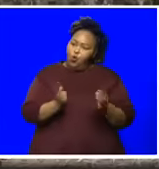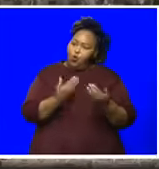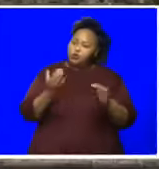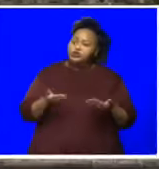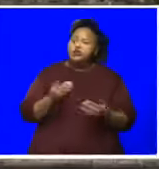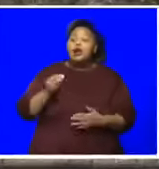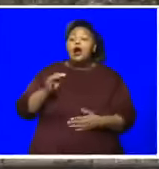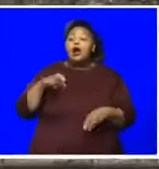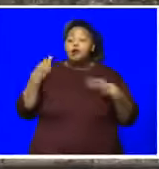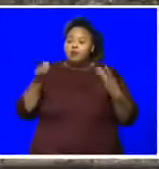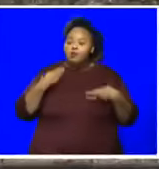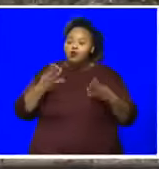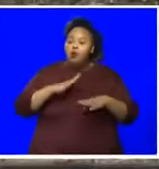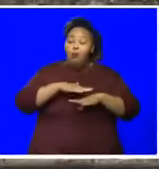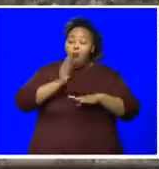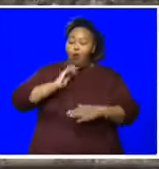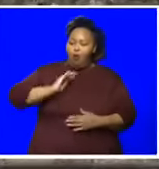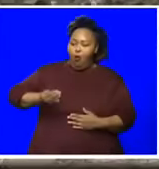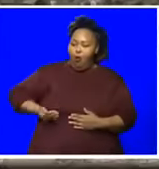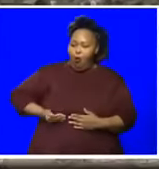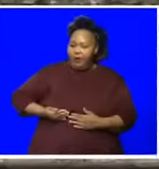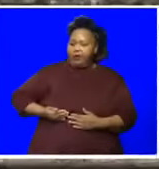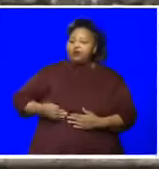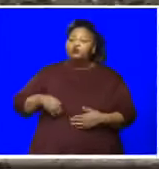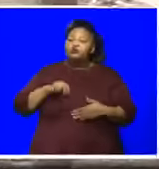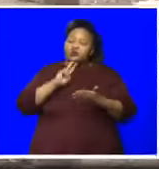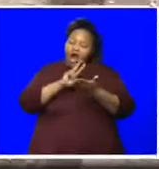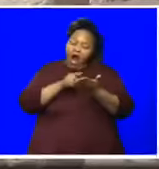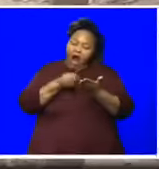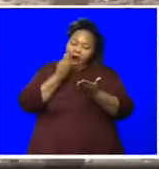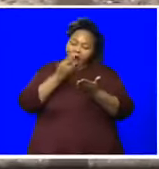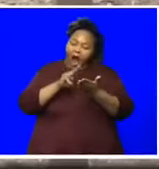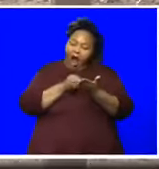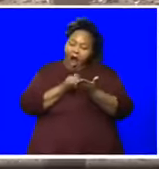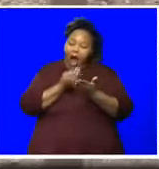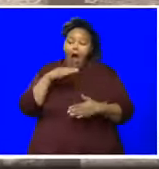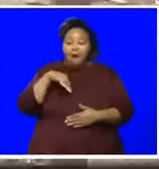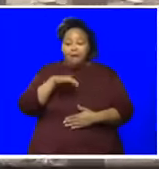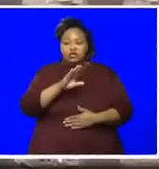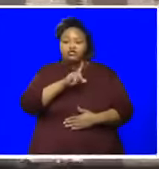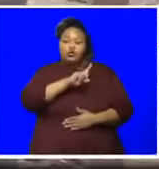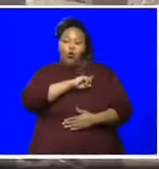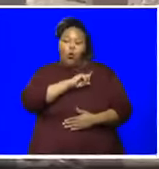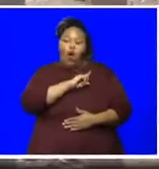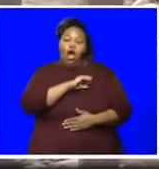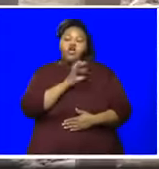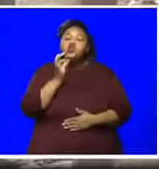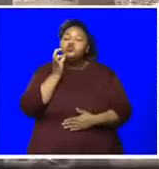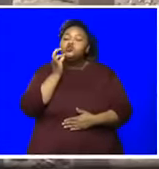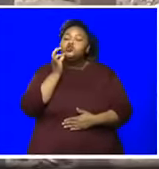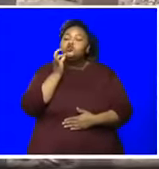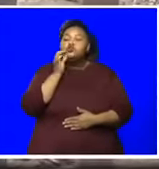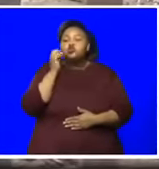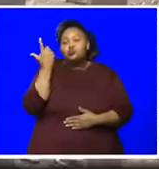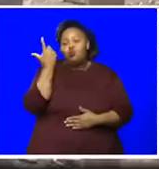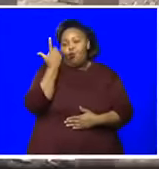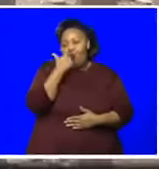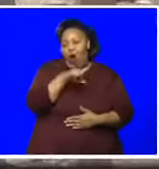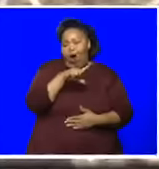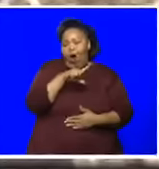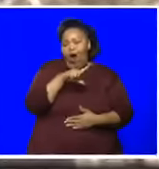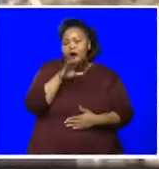abadle luju kude batawuhlela babukeka babancane phecelethi eMaswati 16. Etindzabeni kubika